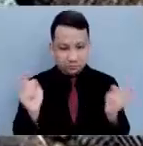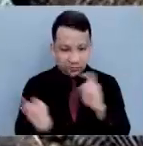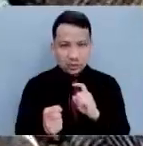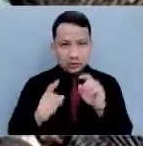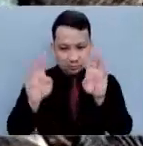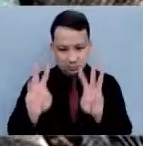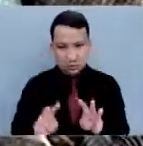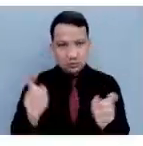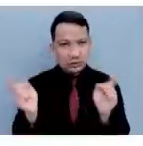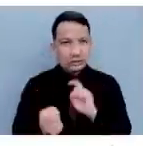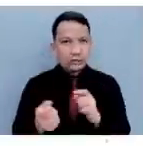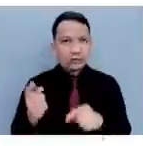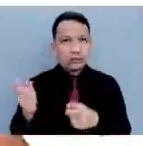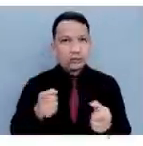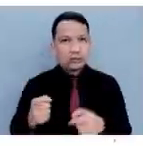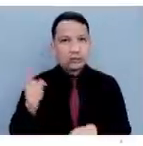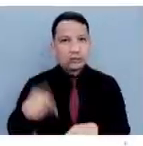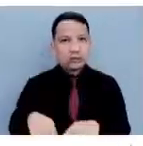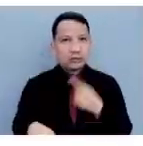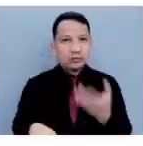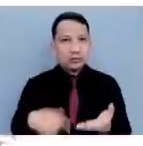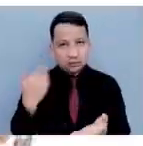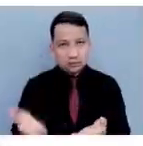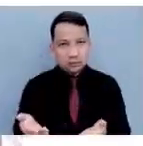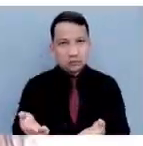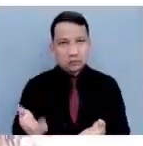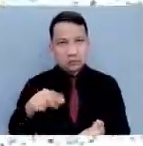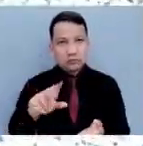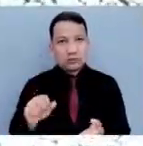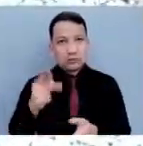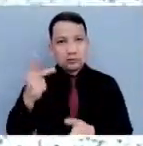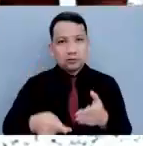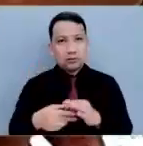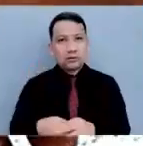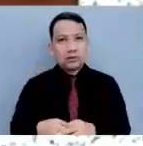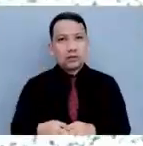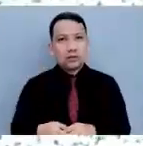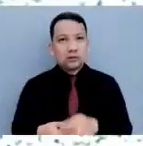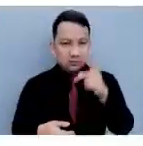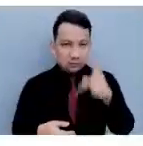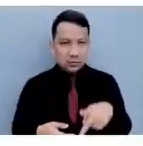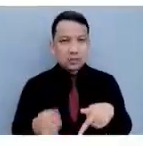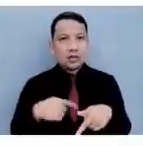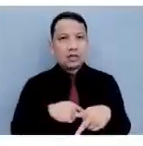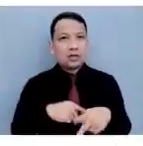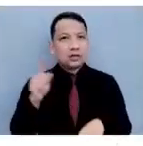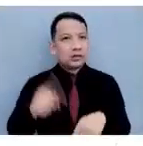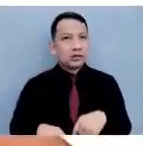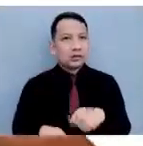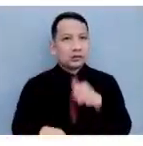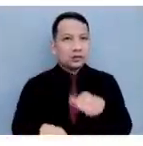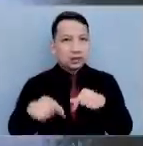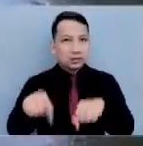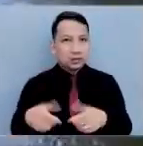ng panahon. Lugi na po kami kasi mamamatay na po yung isda. Iba na po yung presyo niya. Magiging kalahati na yan. Hindi naman po palingkisar eh. Dito